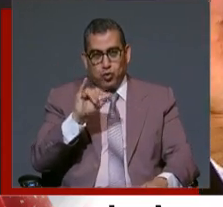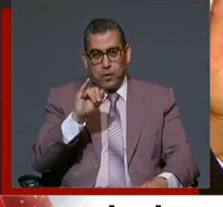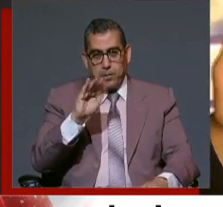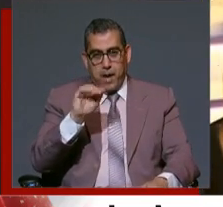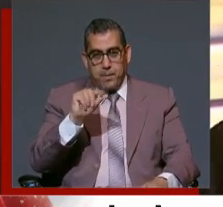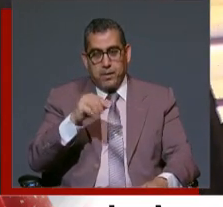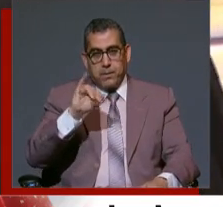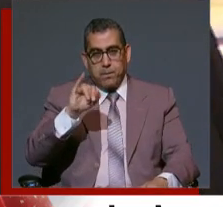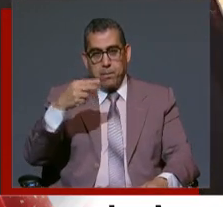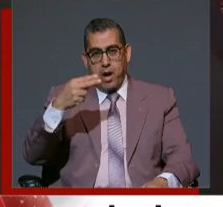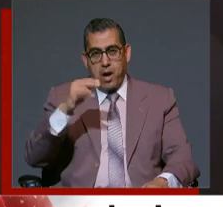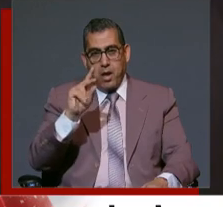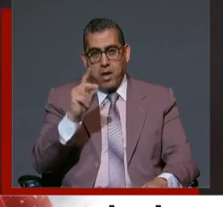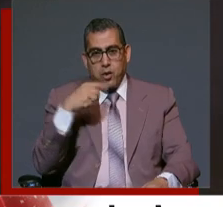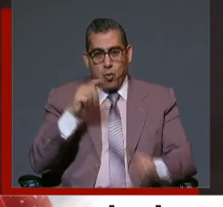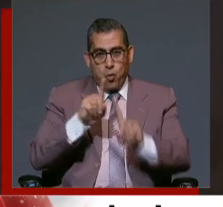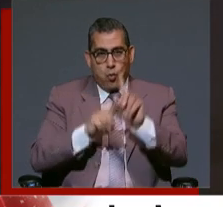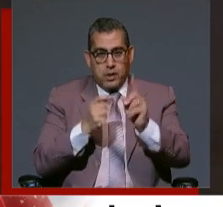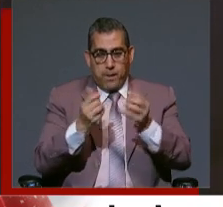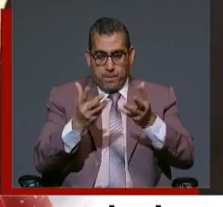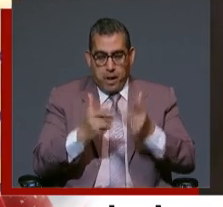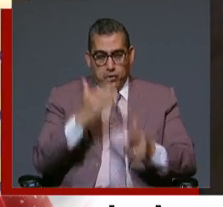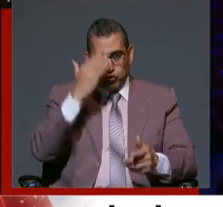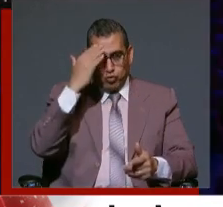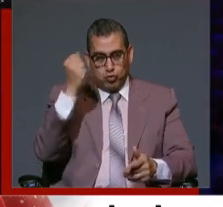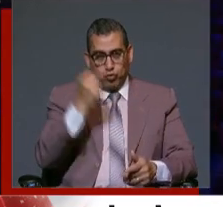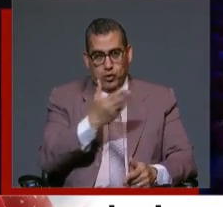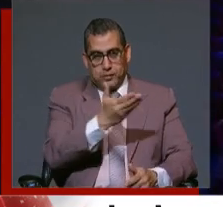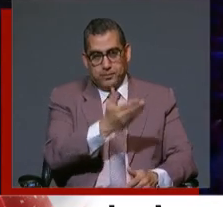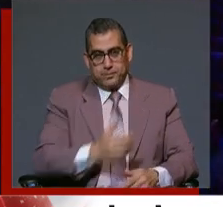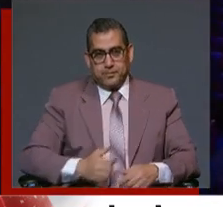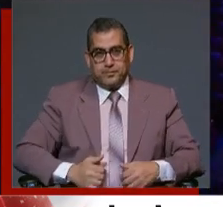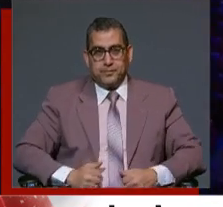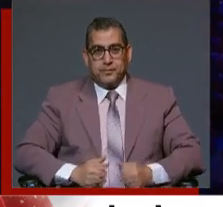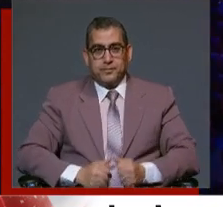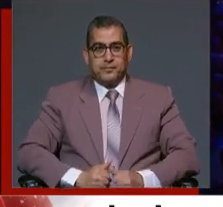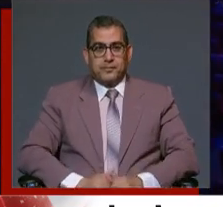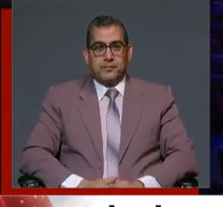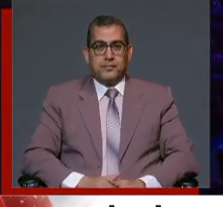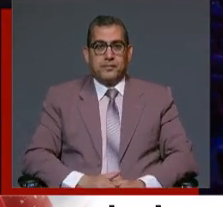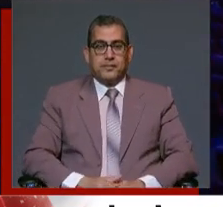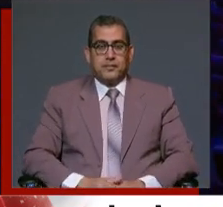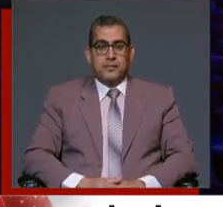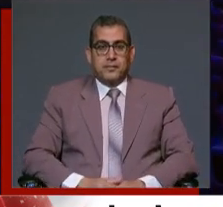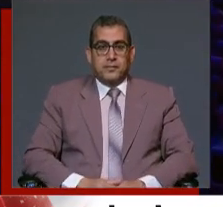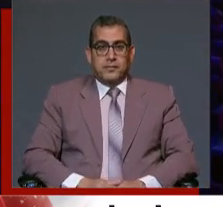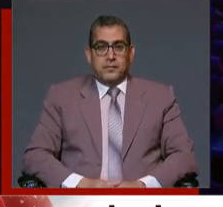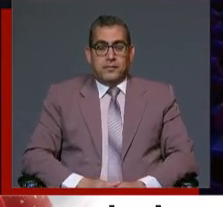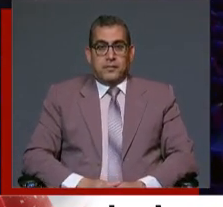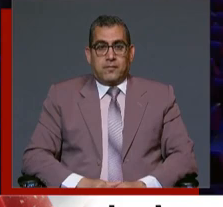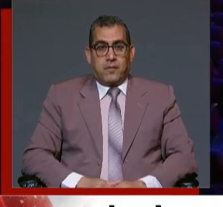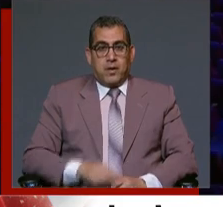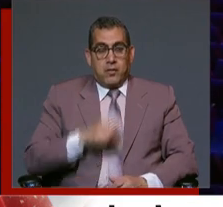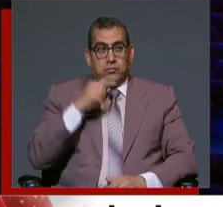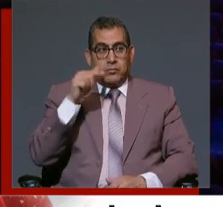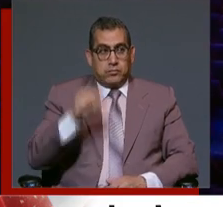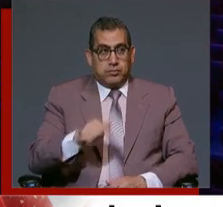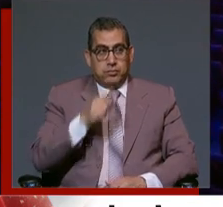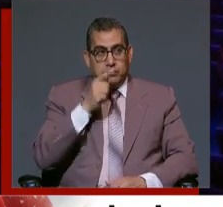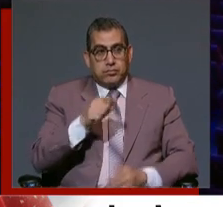وزير المالية على هذا اللقاء، شكرا جزيلا لحضرتك. شكرا جزيلا، شكرا جزيلا. يعني إذن هناك